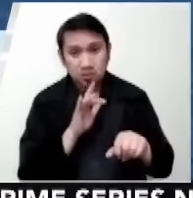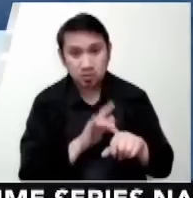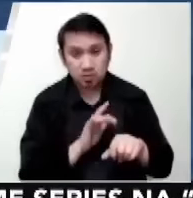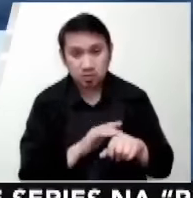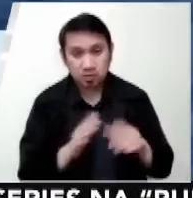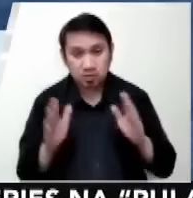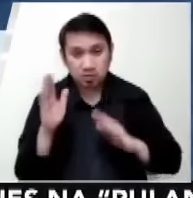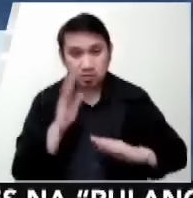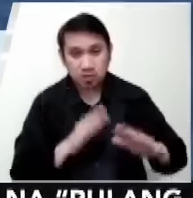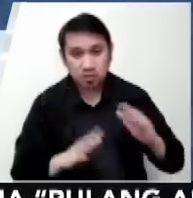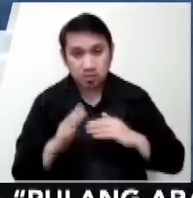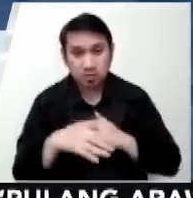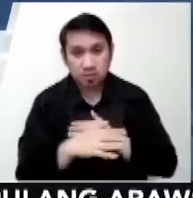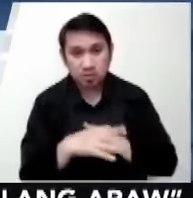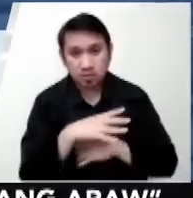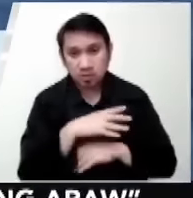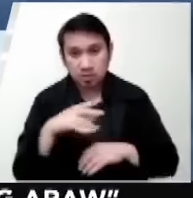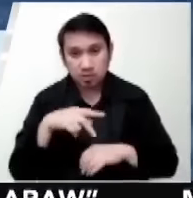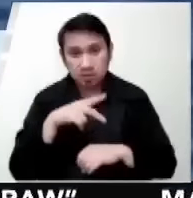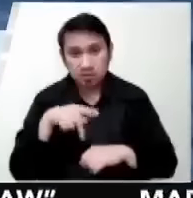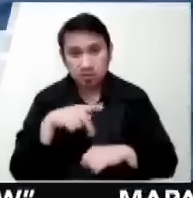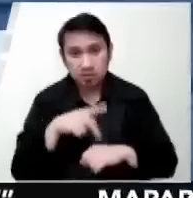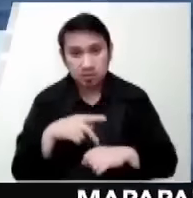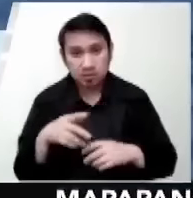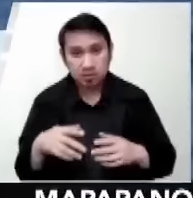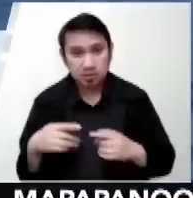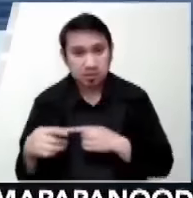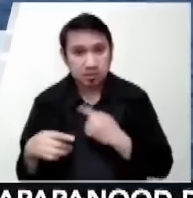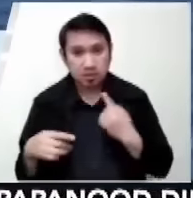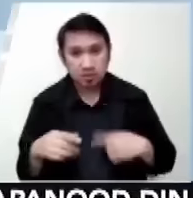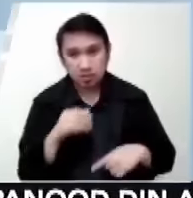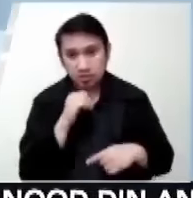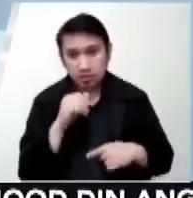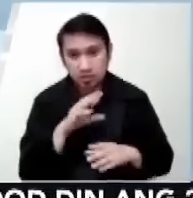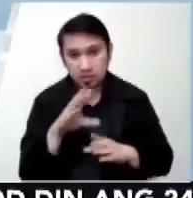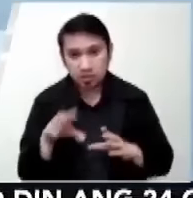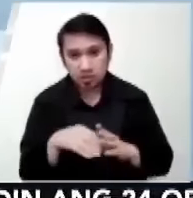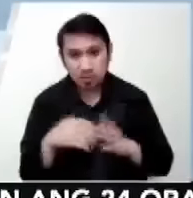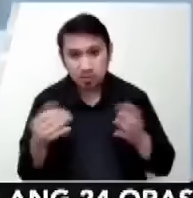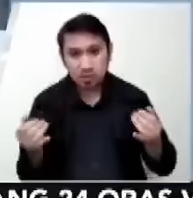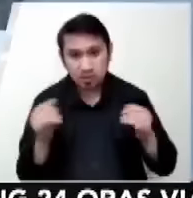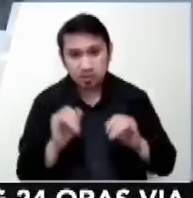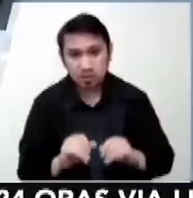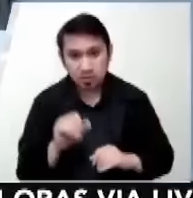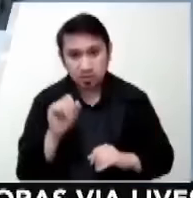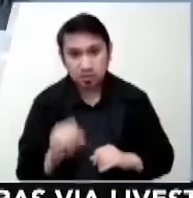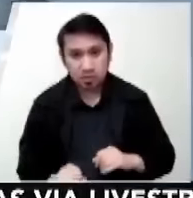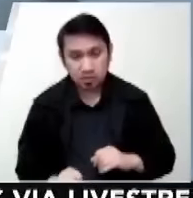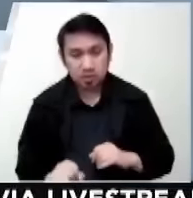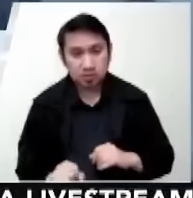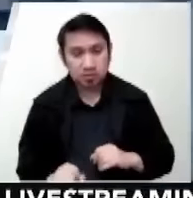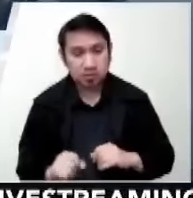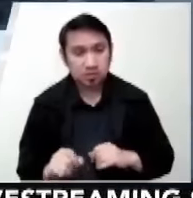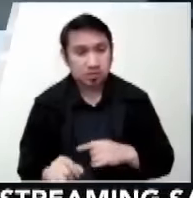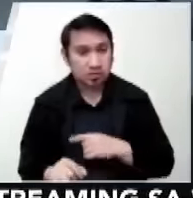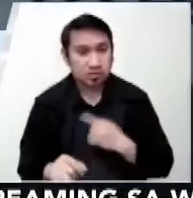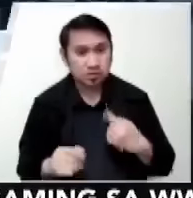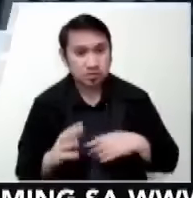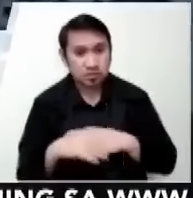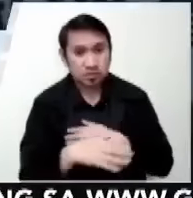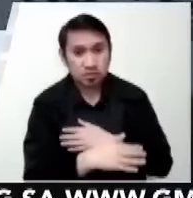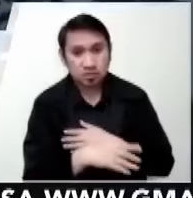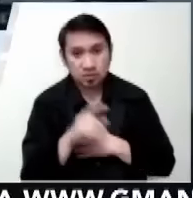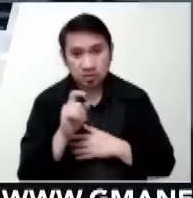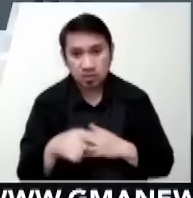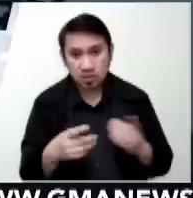ng Pilipinas at China dahil hindi raw ito kasali sa issue sa South China Sea. Dagdag nito, isasagawa raw ng China ang anumang kakailangan ni hakbang